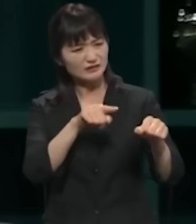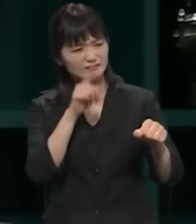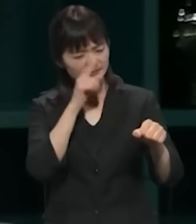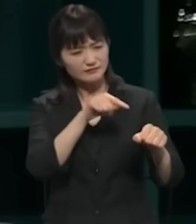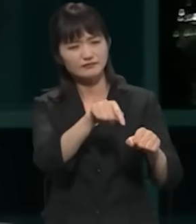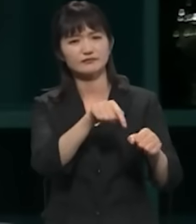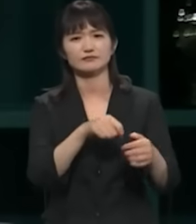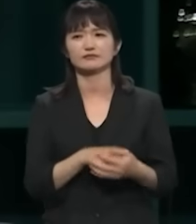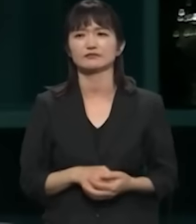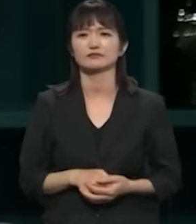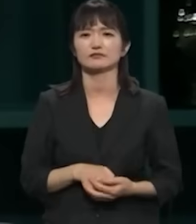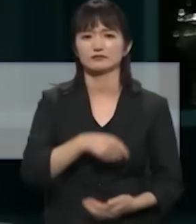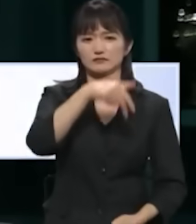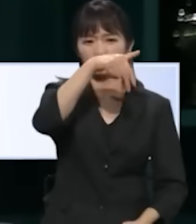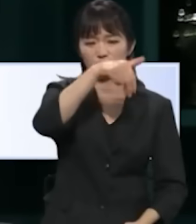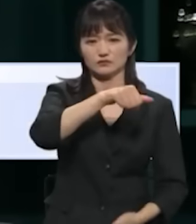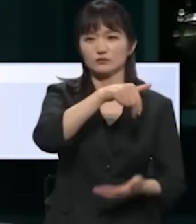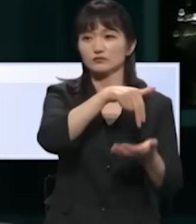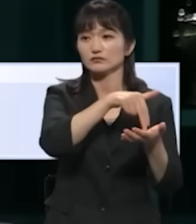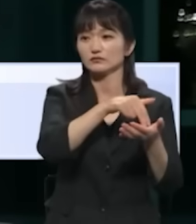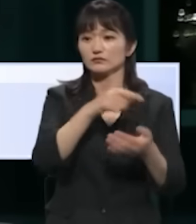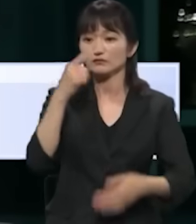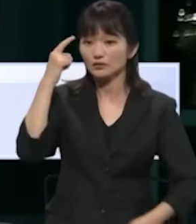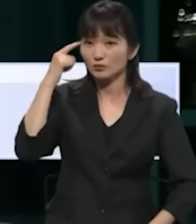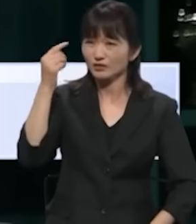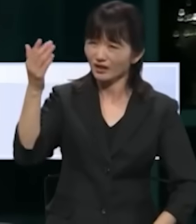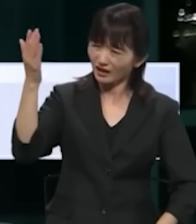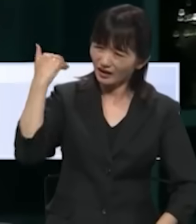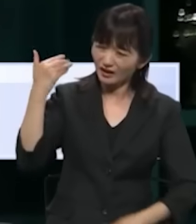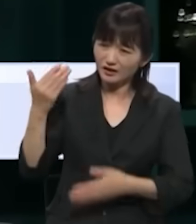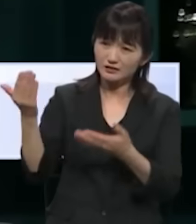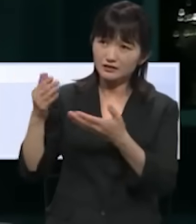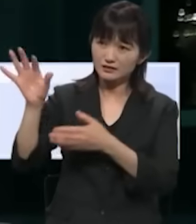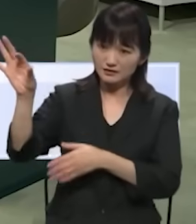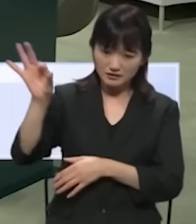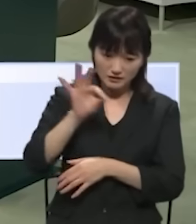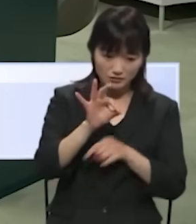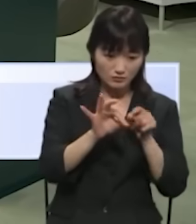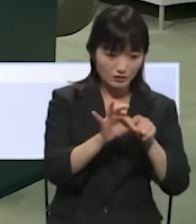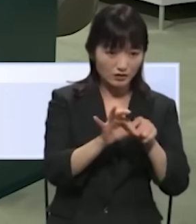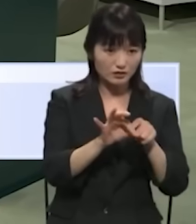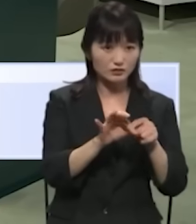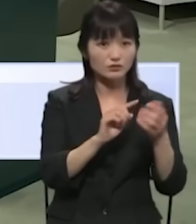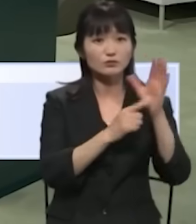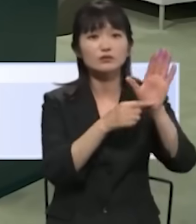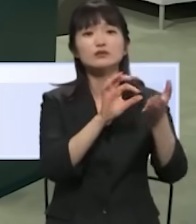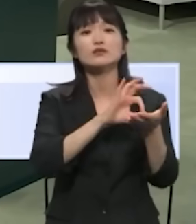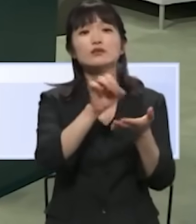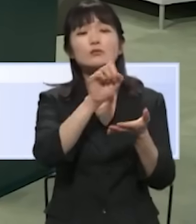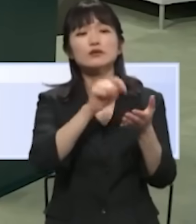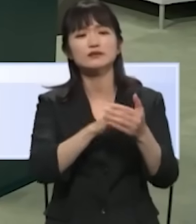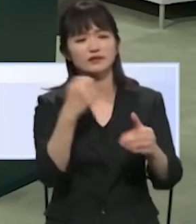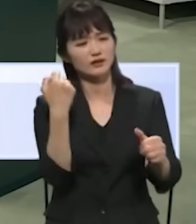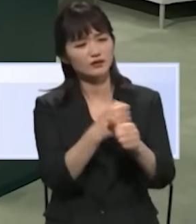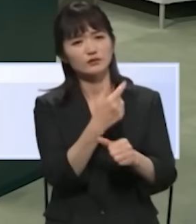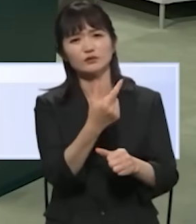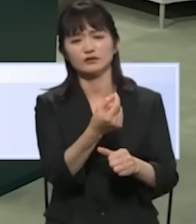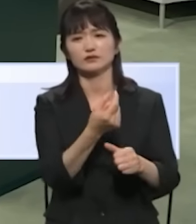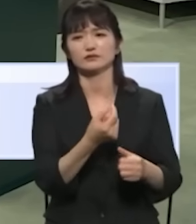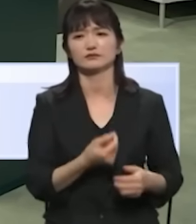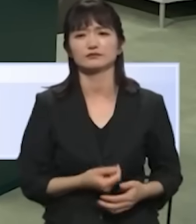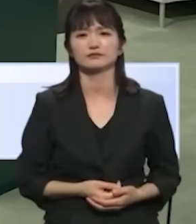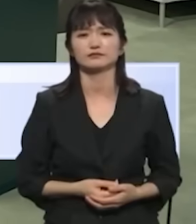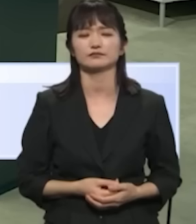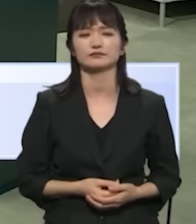것이고 주호민 씨 측은 이제 그 부분이 왜 예전 일을 끌어들 이제 그런 표현을 쓰느냐 일종의 학대다 이런 주장을